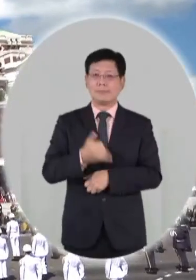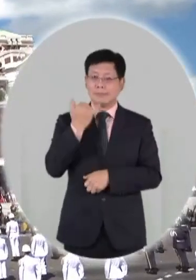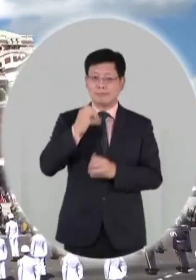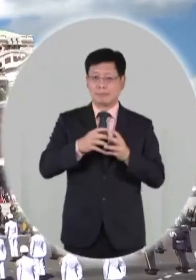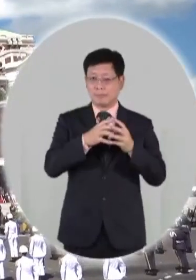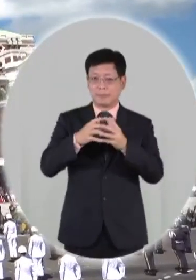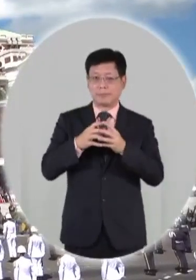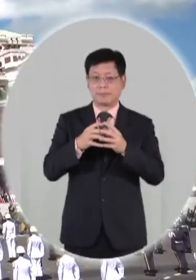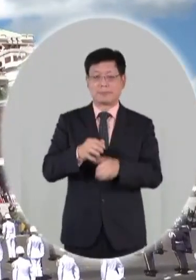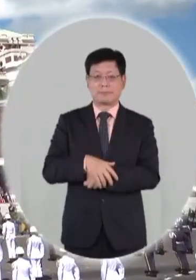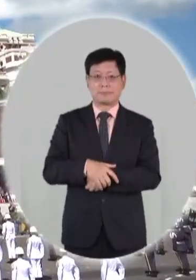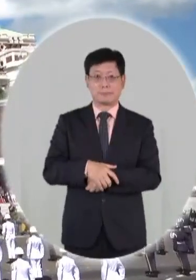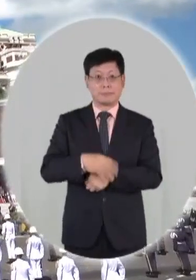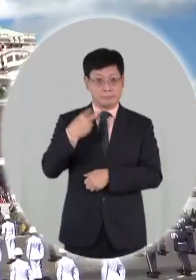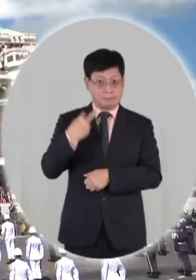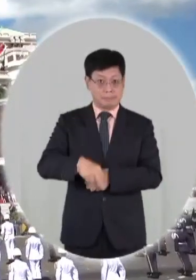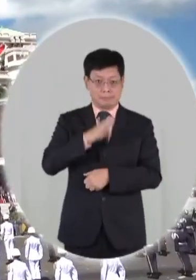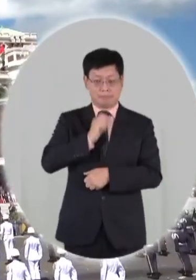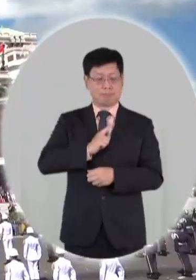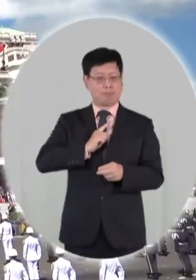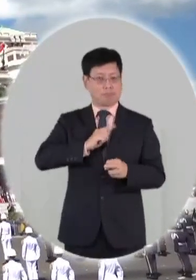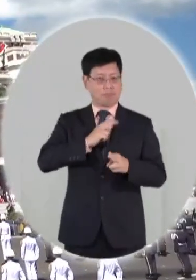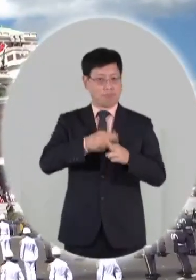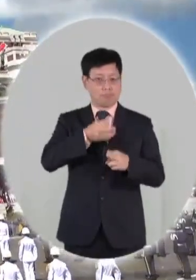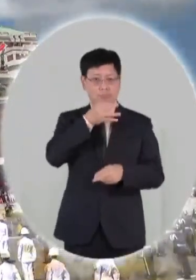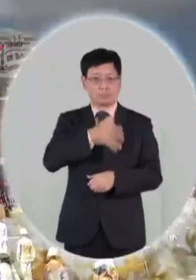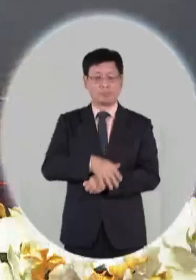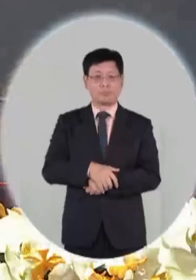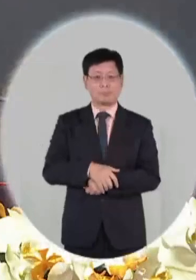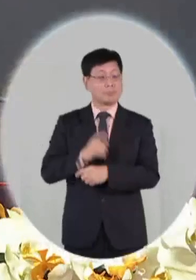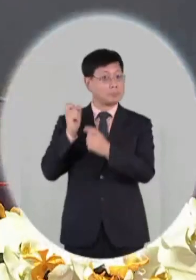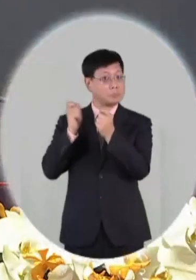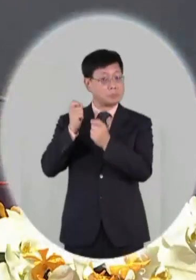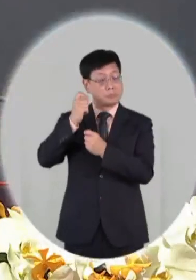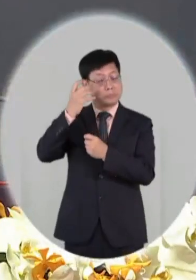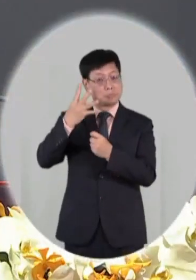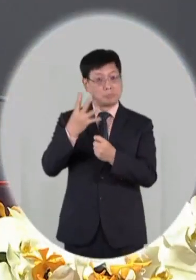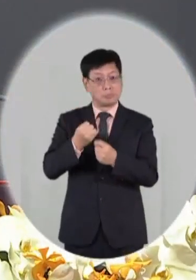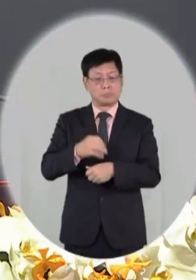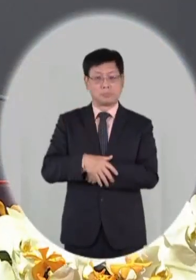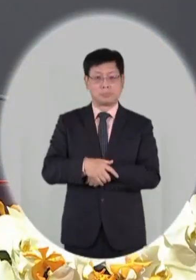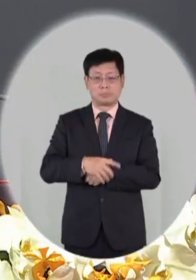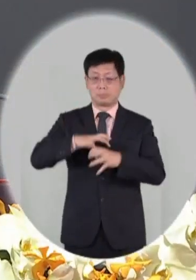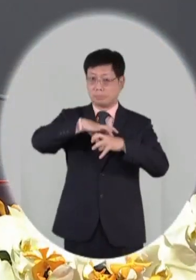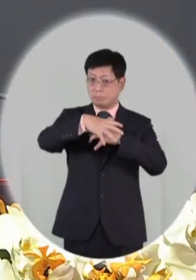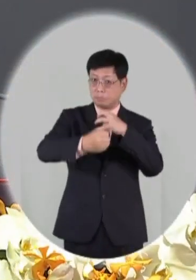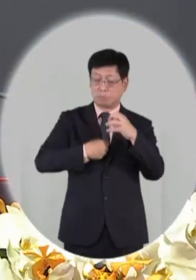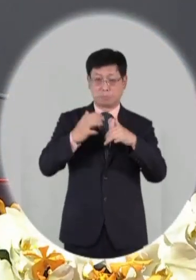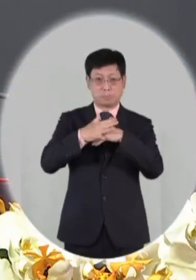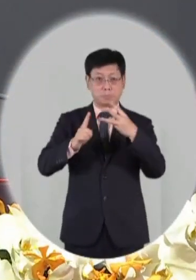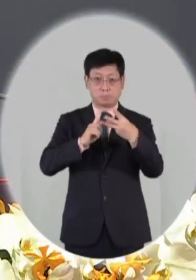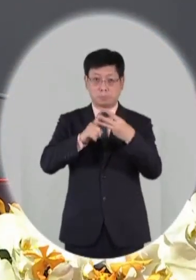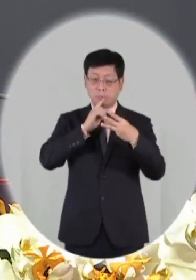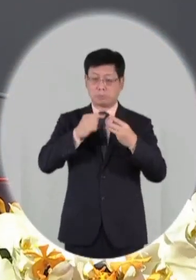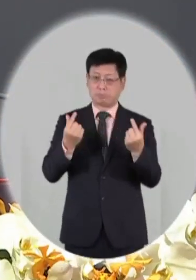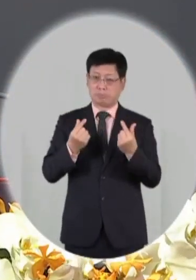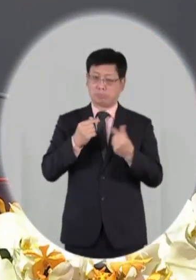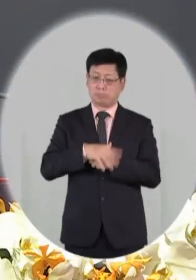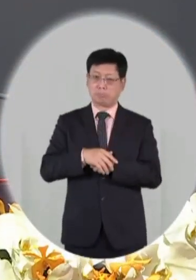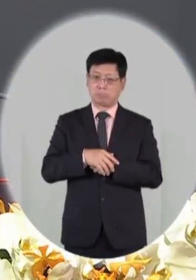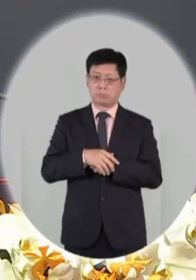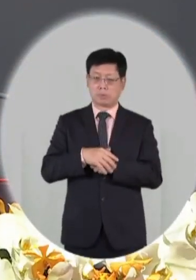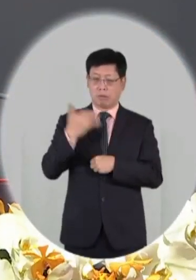团结，更加自信。最近几年全球民主版图